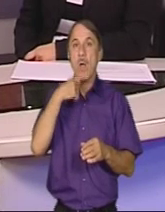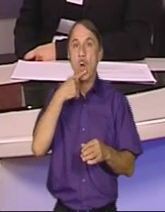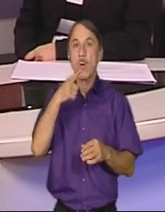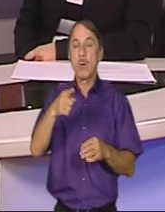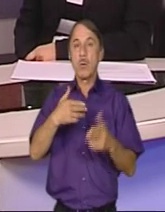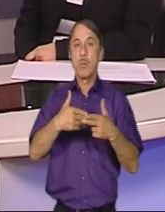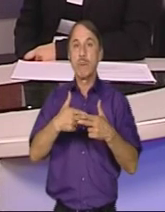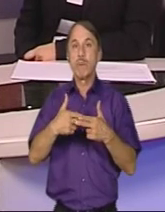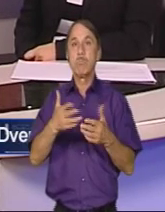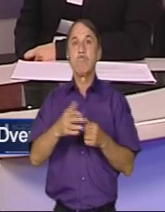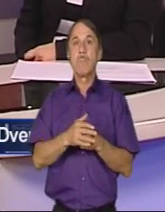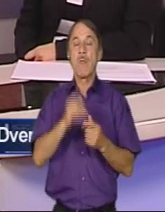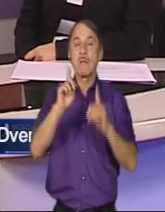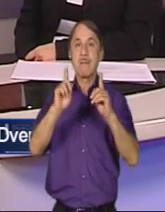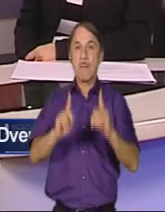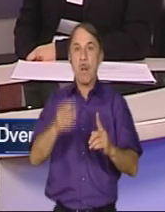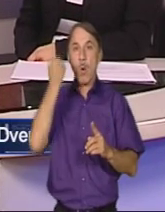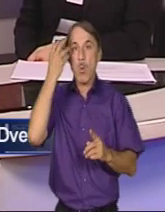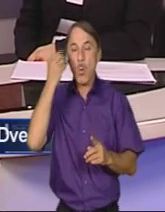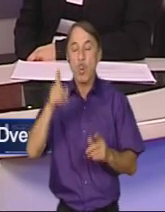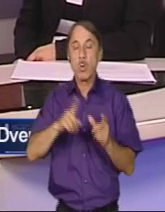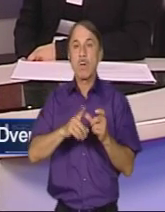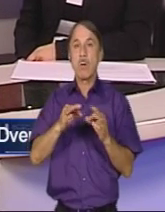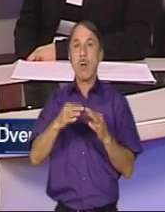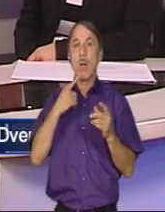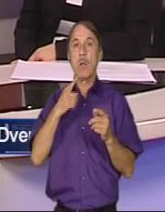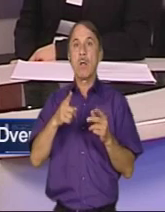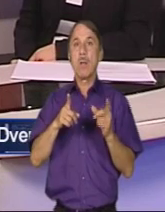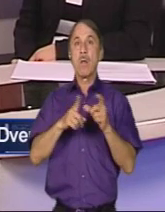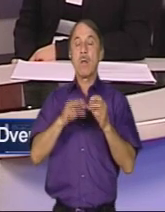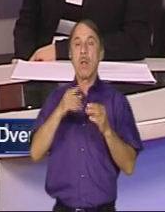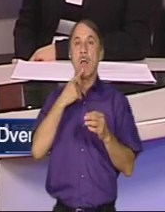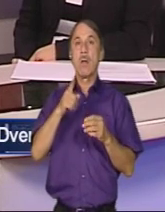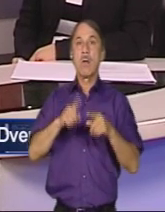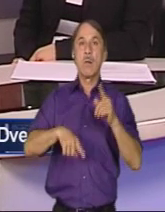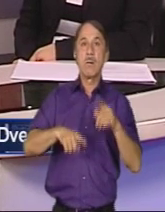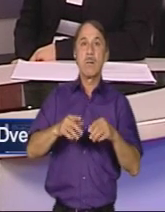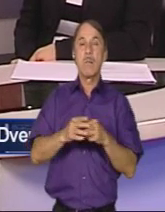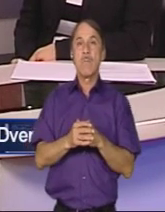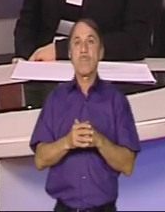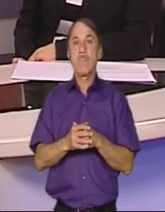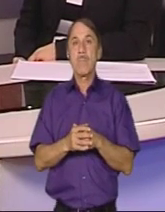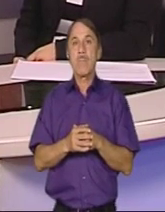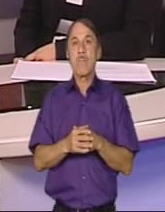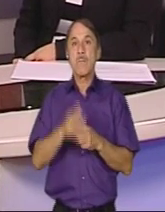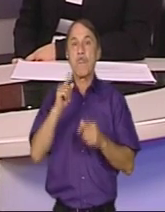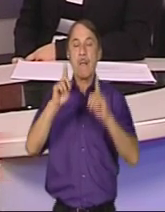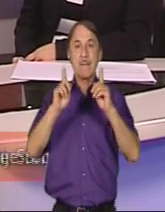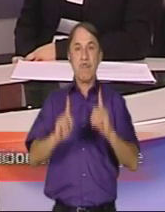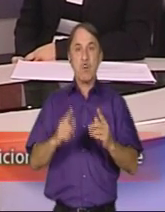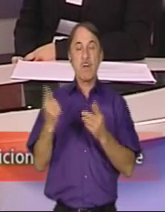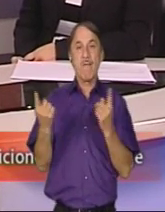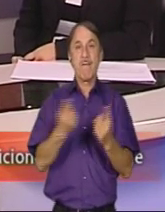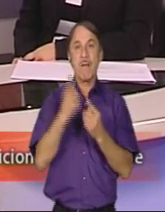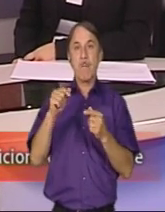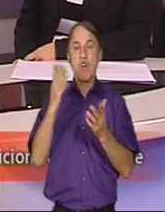u Evropsku uniju, koji je protiv ulaska Srbije u NATO, koji se zalaže za potpuno drugačiji ekonomski model, koji je za očuvanje Kosova i Metohije u sastavu Srbije,